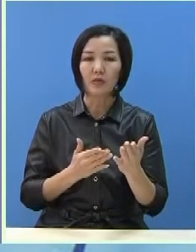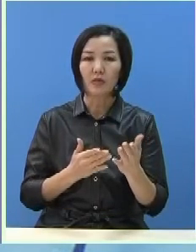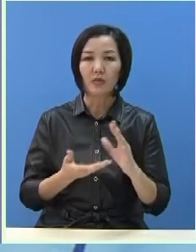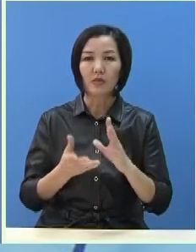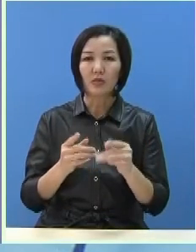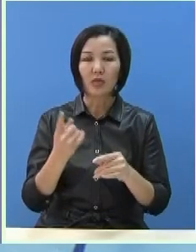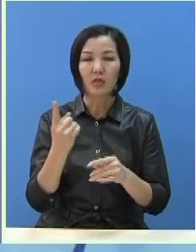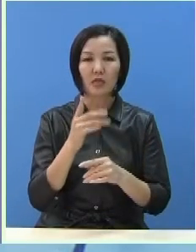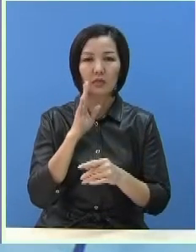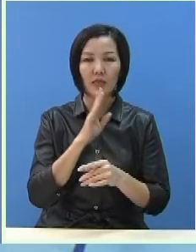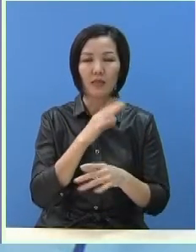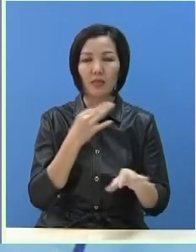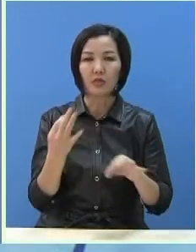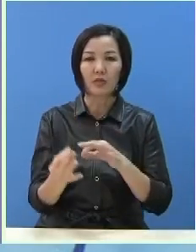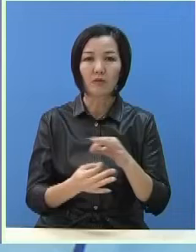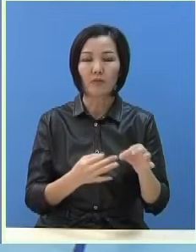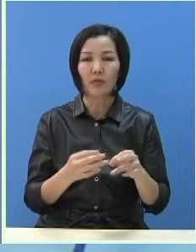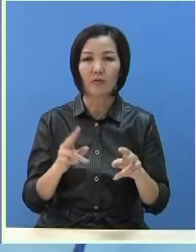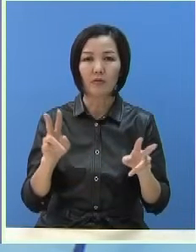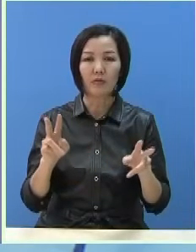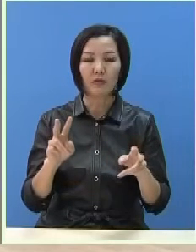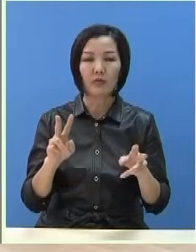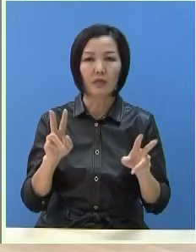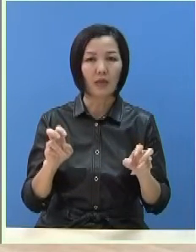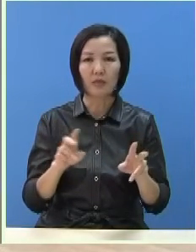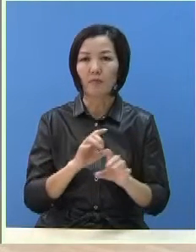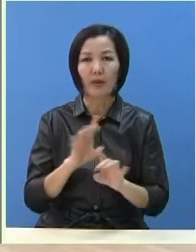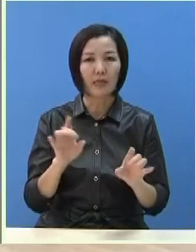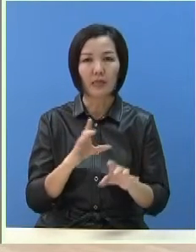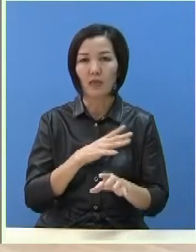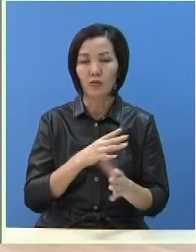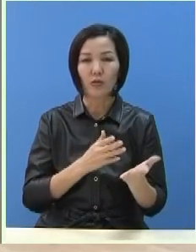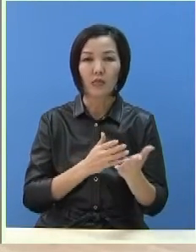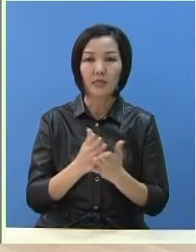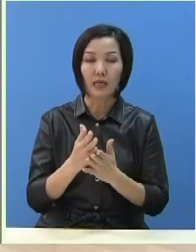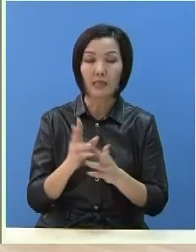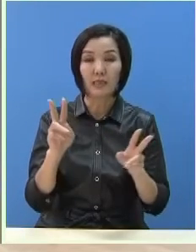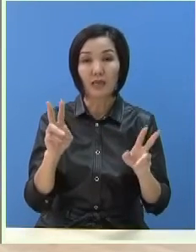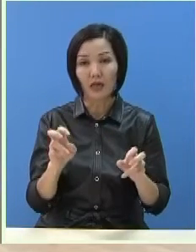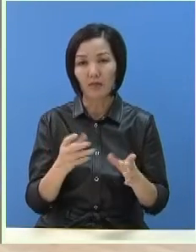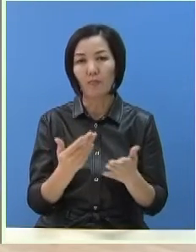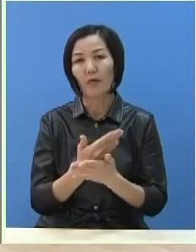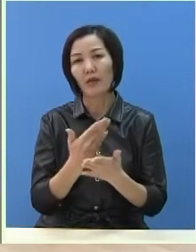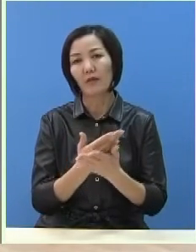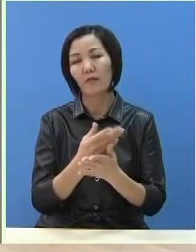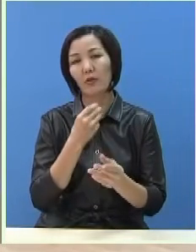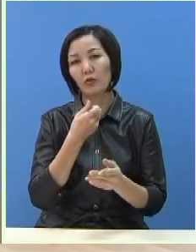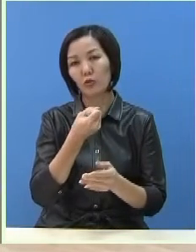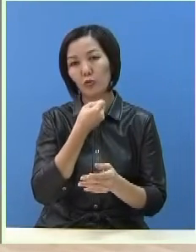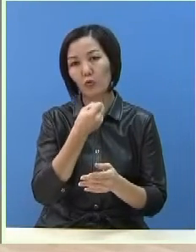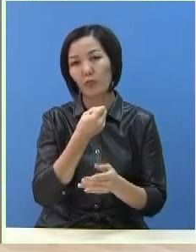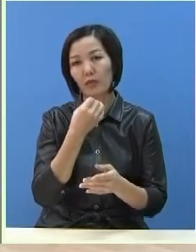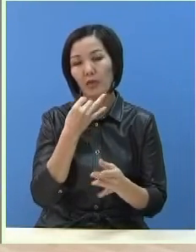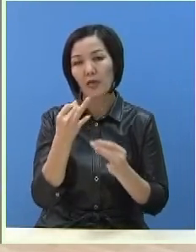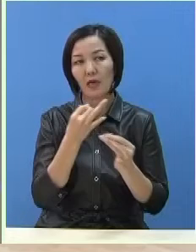жалғыз басты аналар, жетім балалардың ешқайсы мәселесі әлі көтерілген жоқ. Қазір саяси мәселелер. Ол саясатты өткен айтады ғой, бірінші саясат па